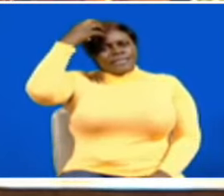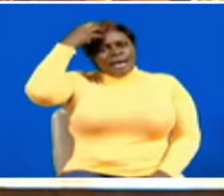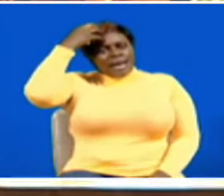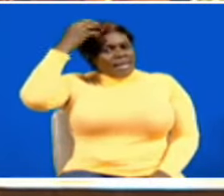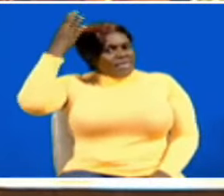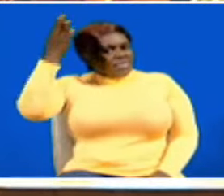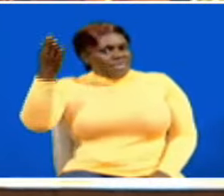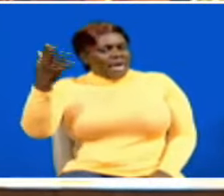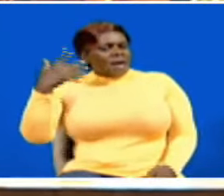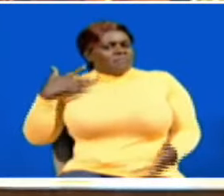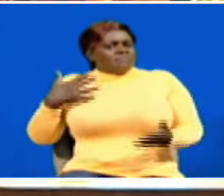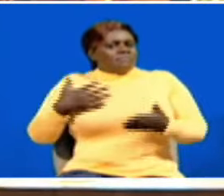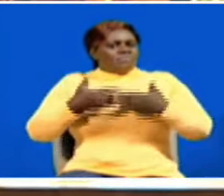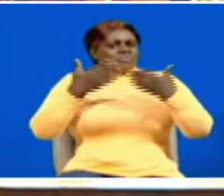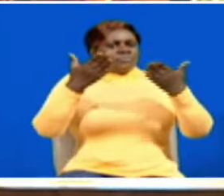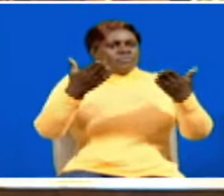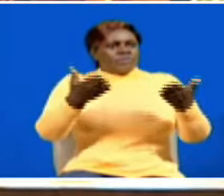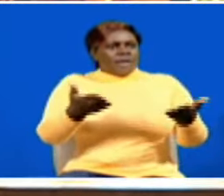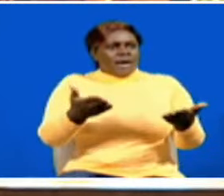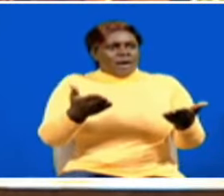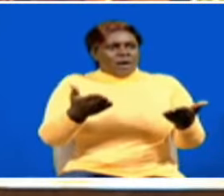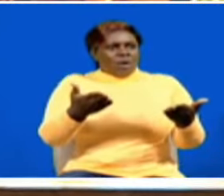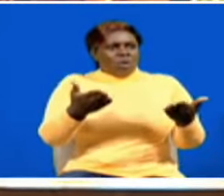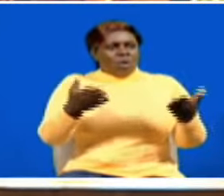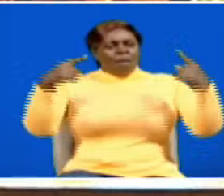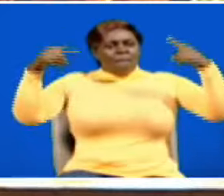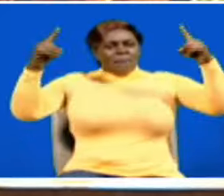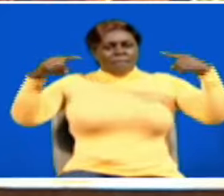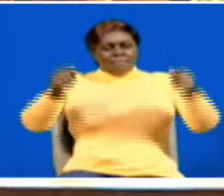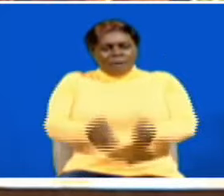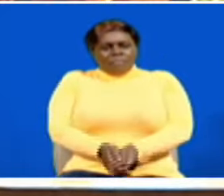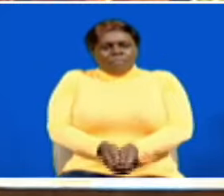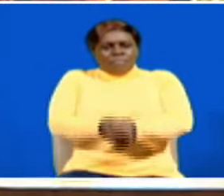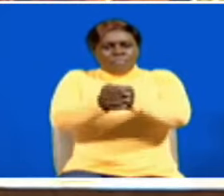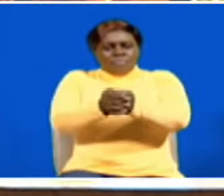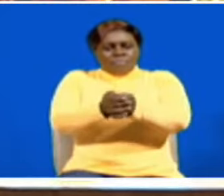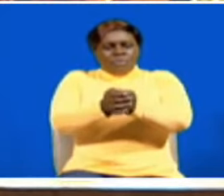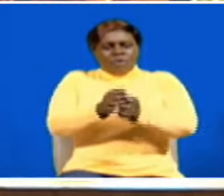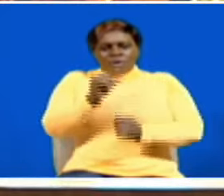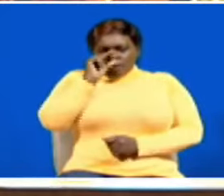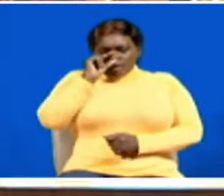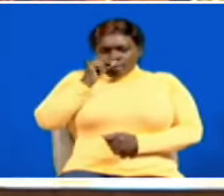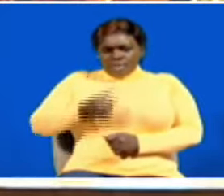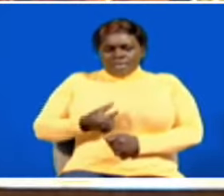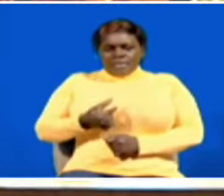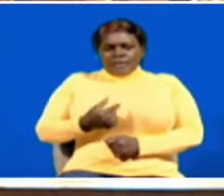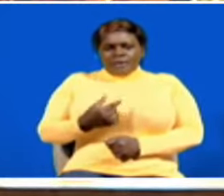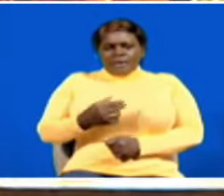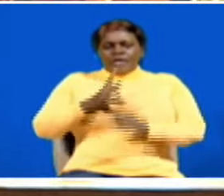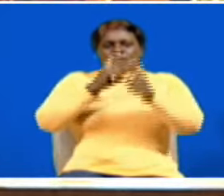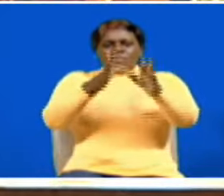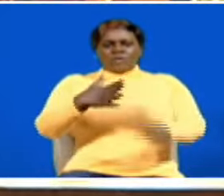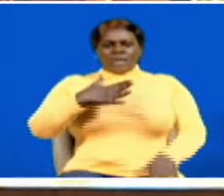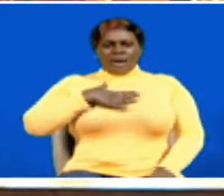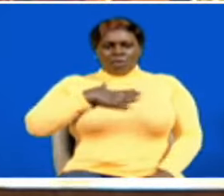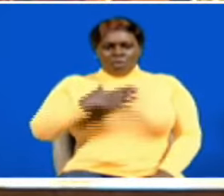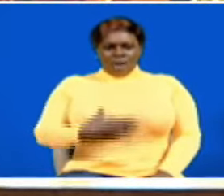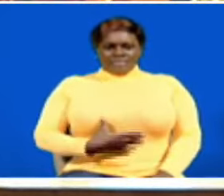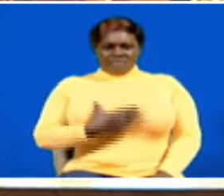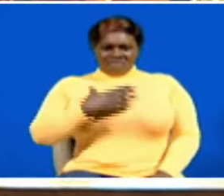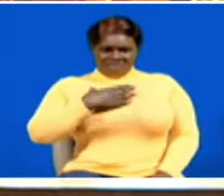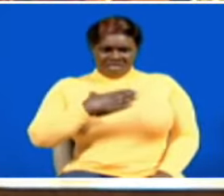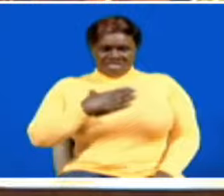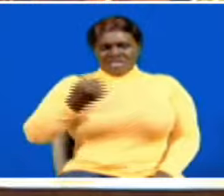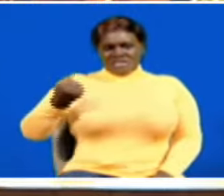Trans Nzoia hadi sasa kutesa katika ligi ya voliboli nchini Ugiriki. Ivy Terry alimtembelea na kuandaa ripoti